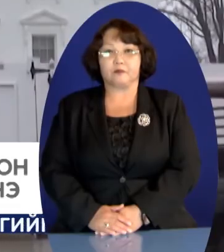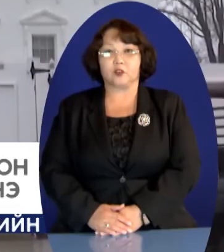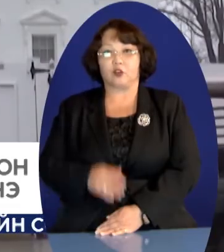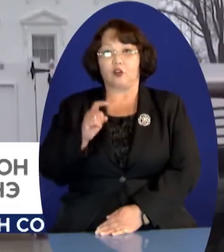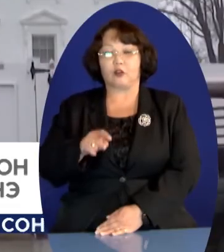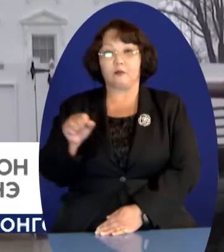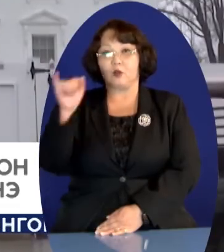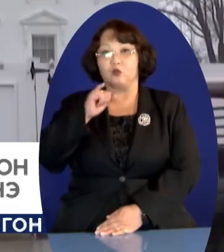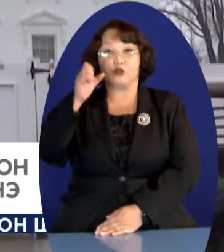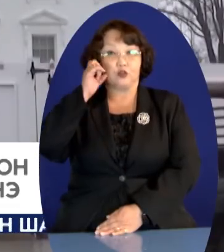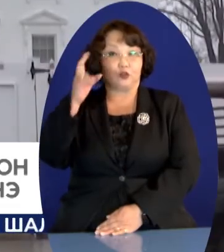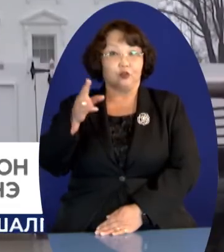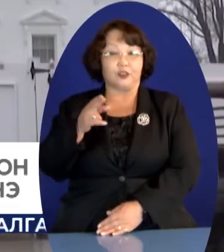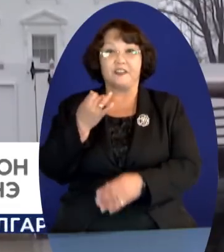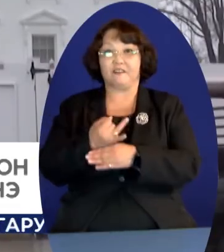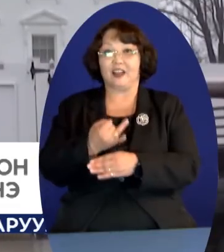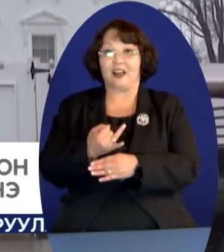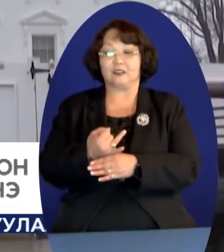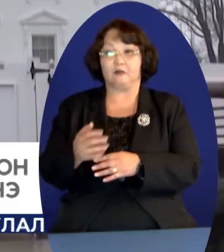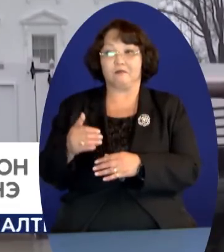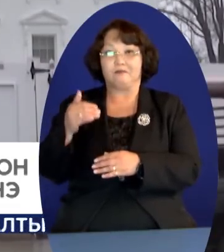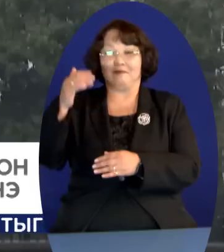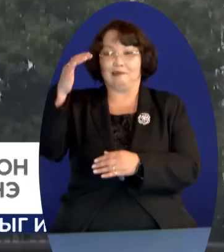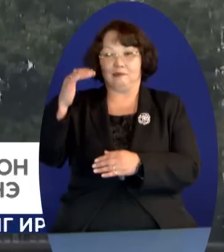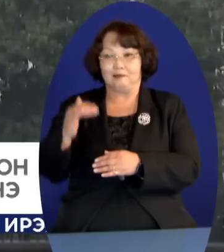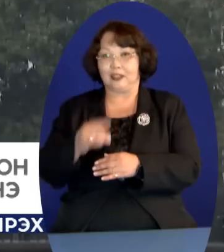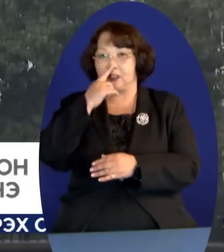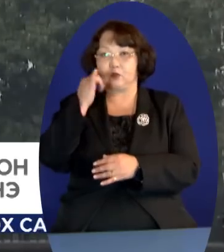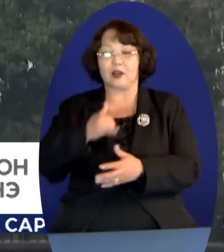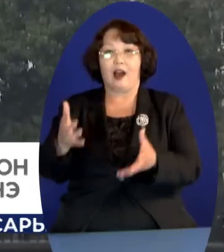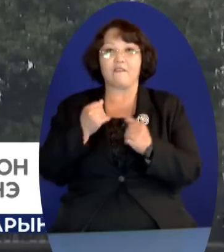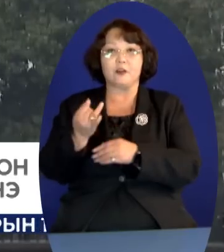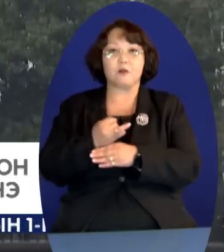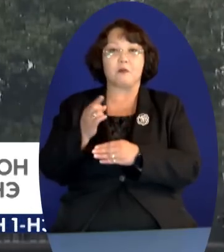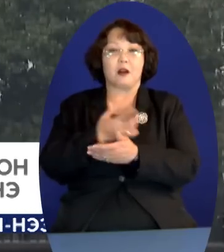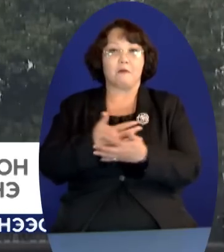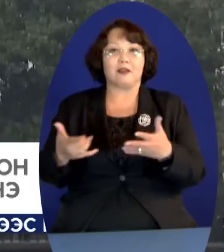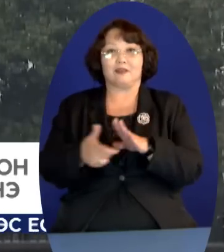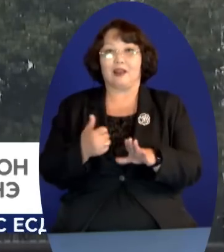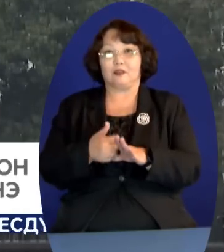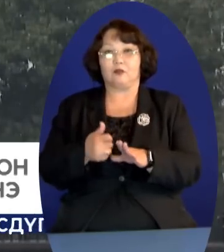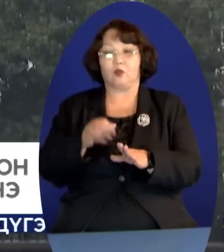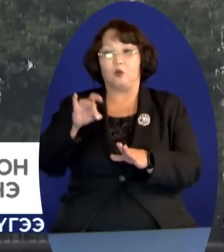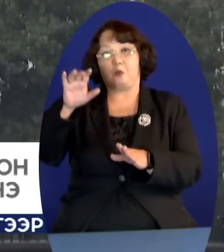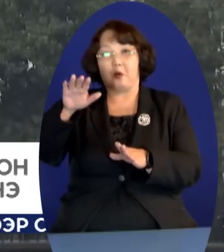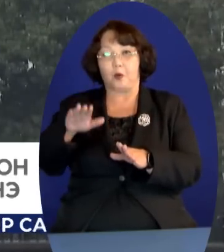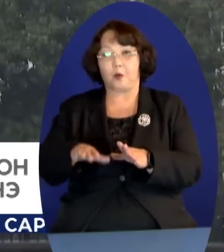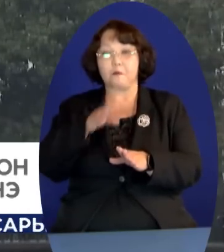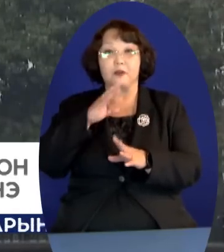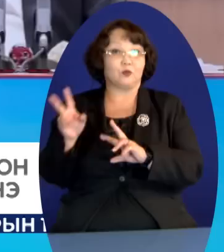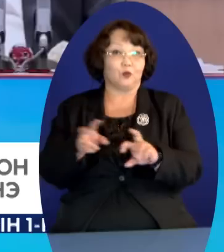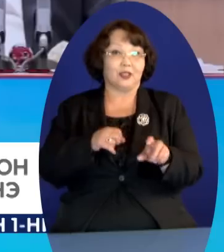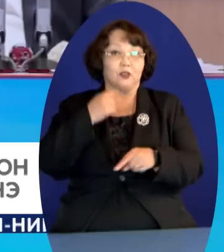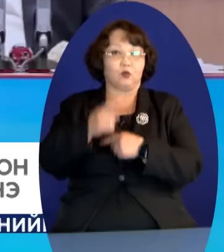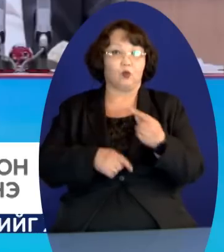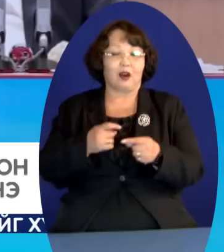Одоогоор Байдны засаг захиргаа инфляцийн хөөргөлийг бууруулахын тулд хятадаас авдаг импортын барааны татварыг хэсэгчилж бууруулахар судалж байна. Цагаан ордон